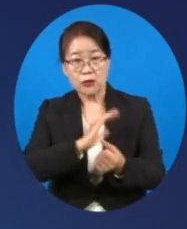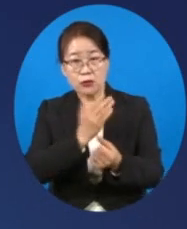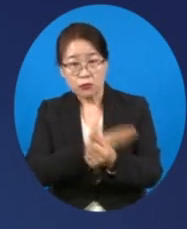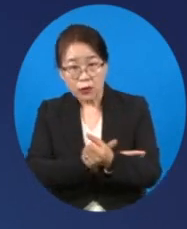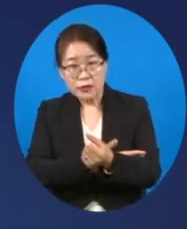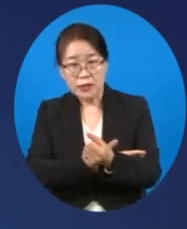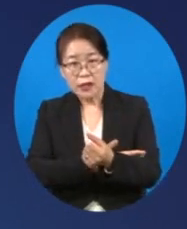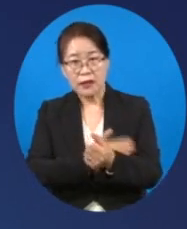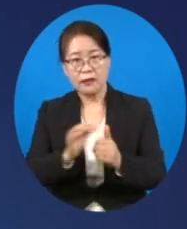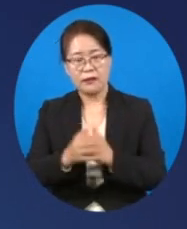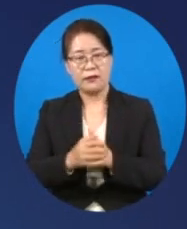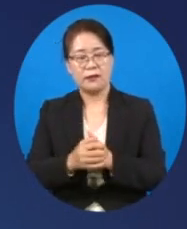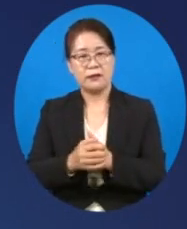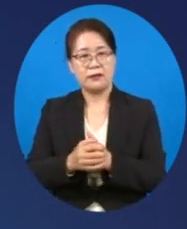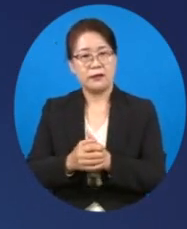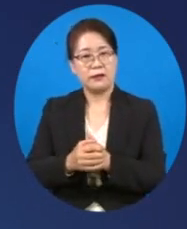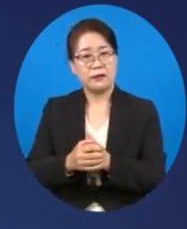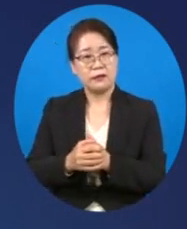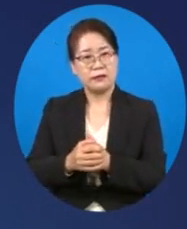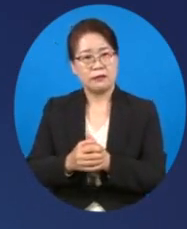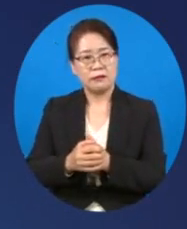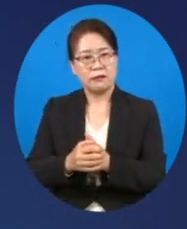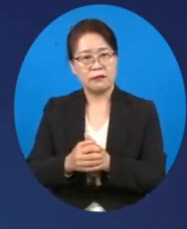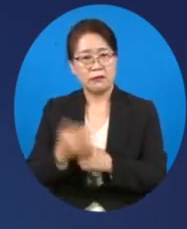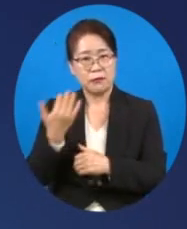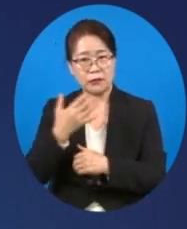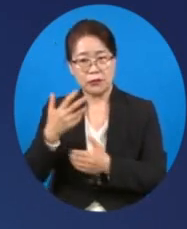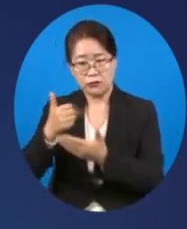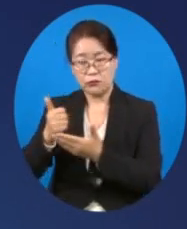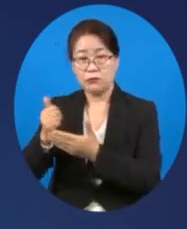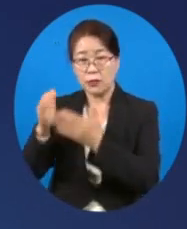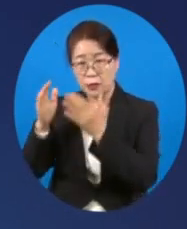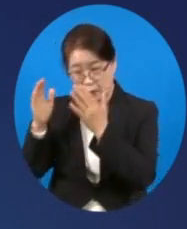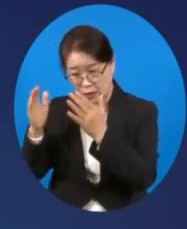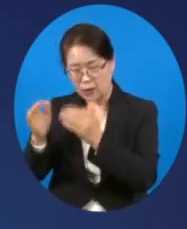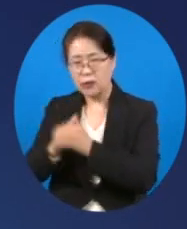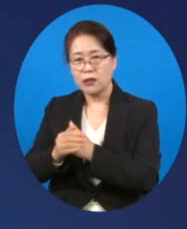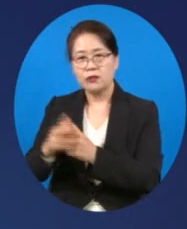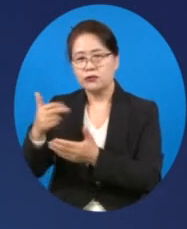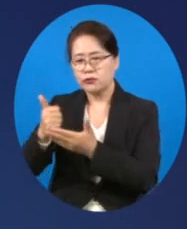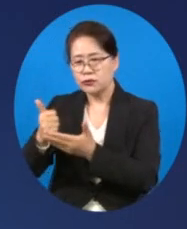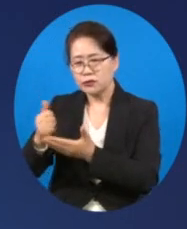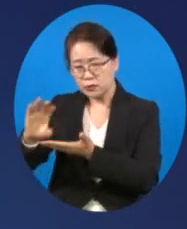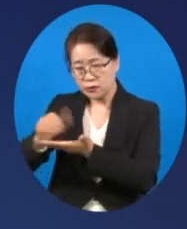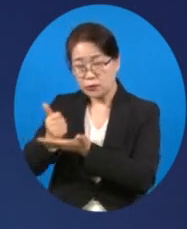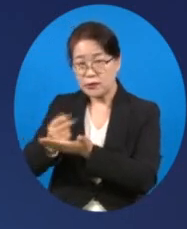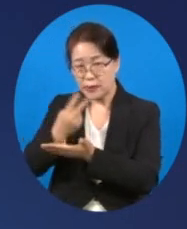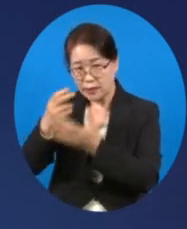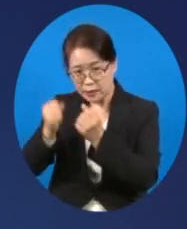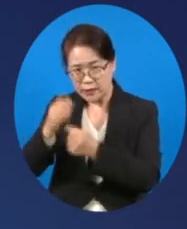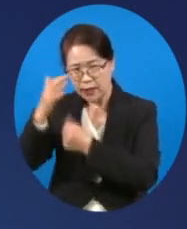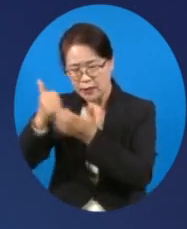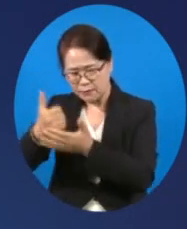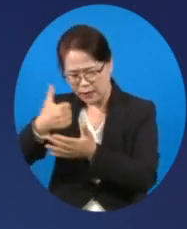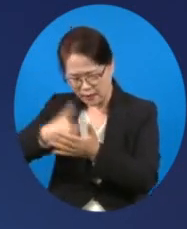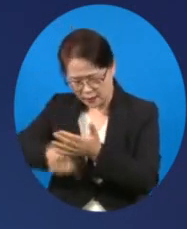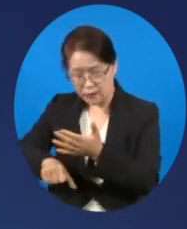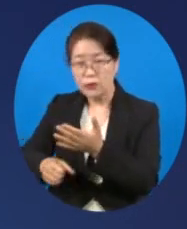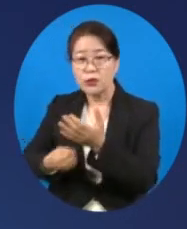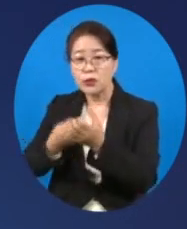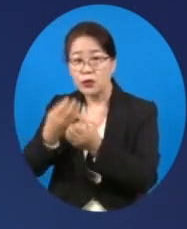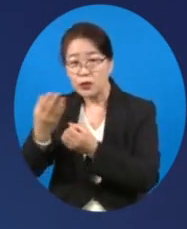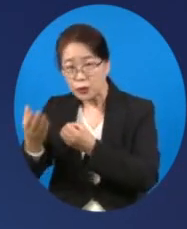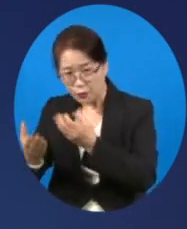사함을 받는다는이 권세는 베드로가 주님을 향하여 주는 그리스도시요 살아계신 하나님의 아들이시옵니다라고